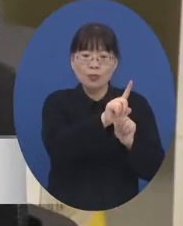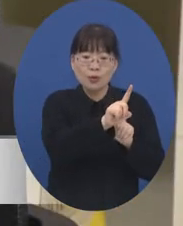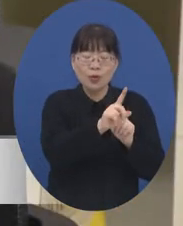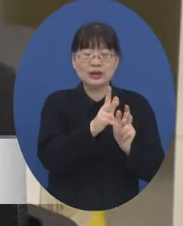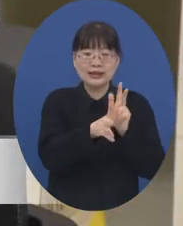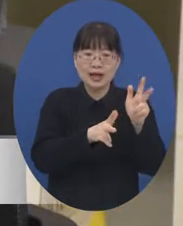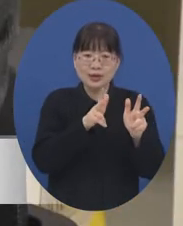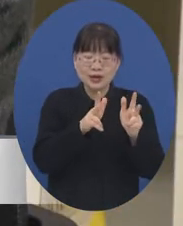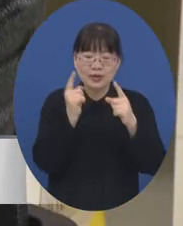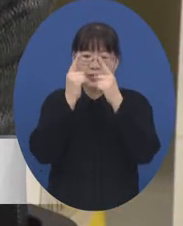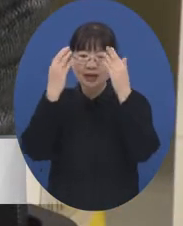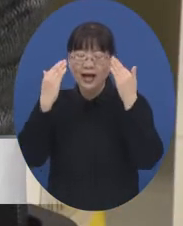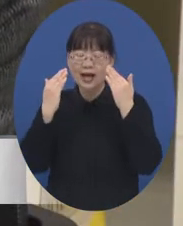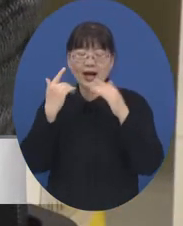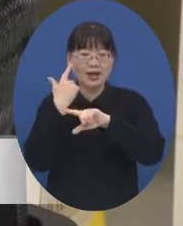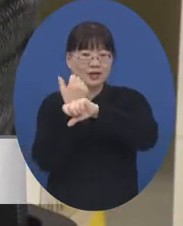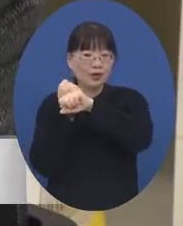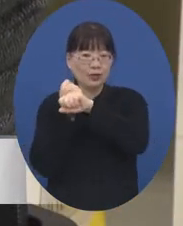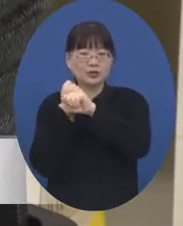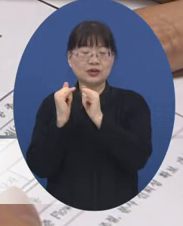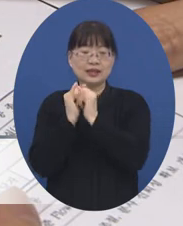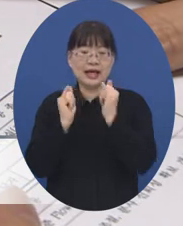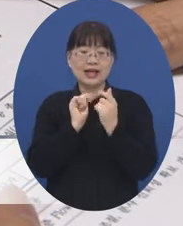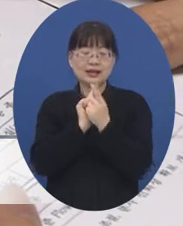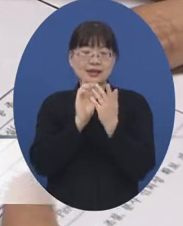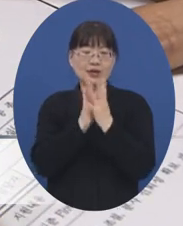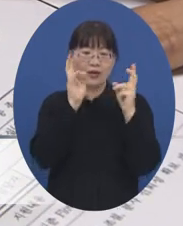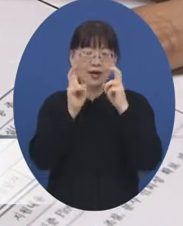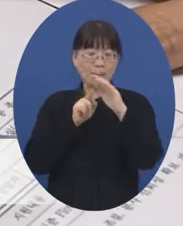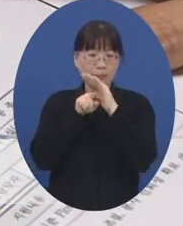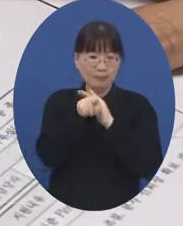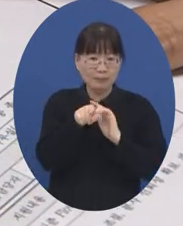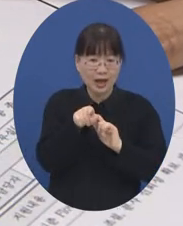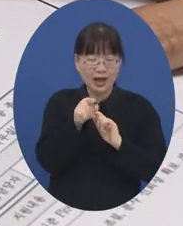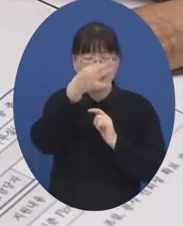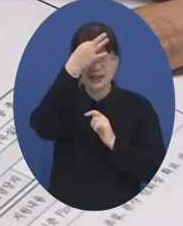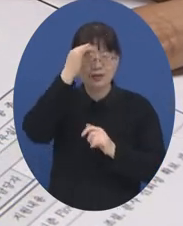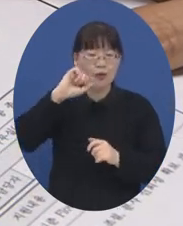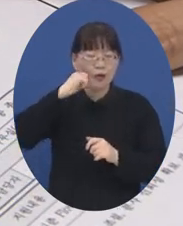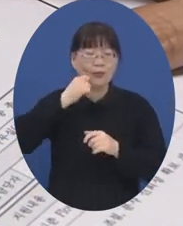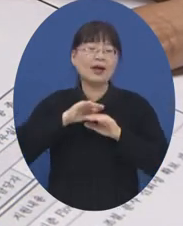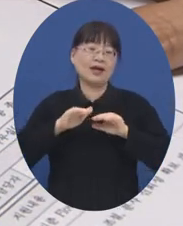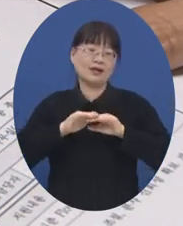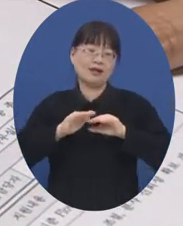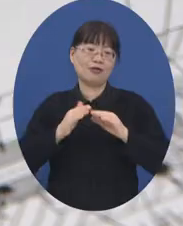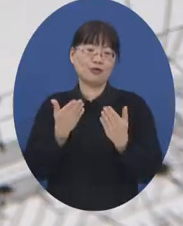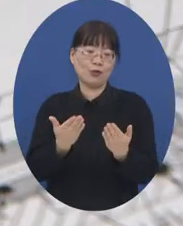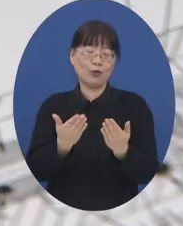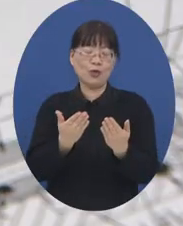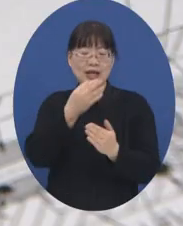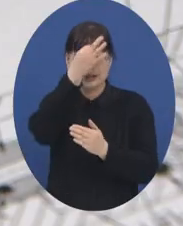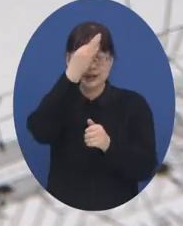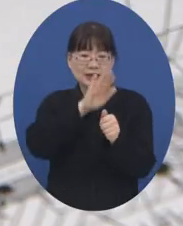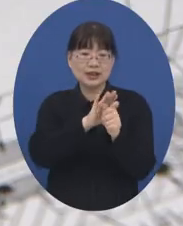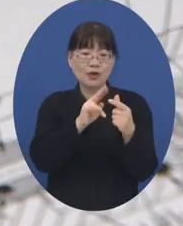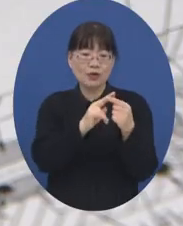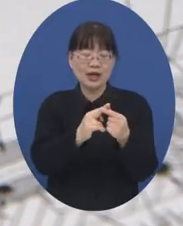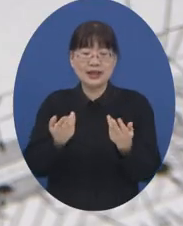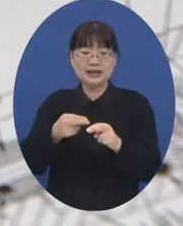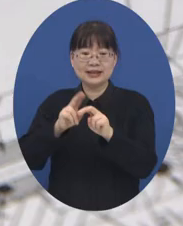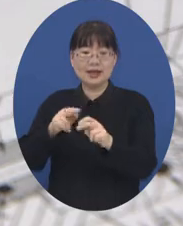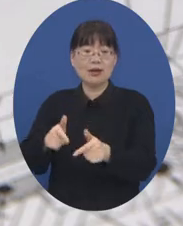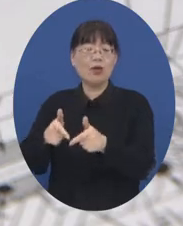소속 기술 전문가 가 중소기업 현장을 찾아 기술적 어려움을 해결하는 사업으로 단순히 기술 지원을 넘어 일자리창출